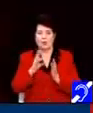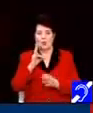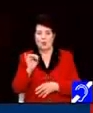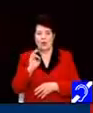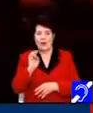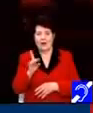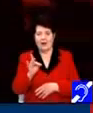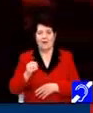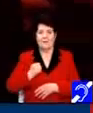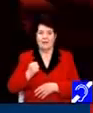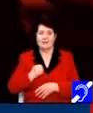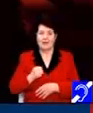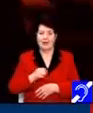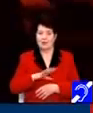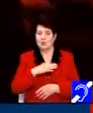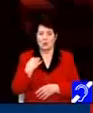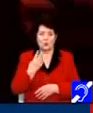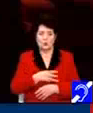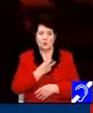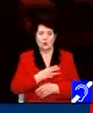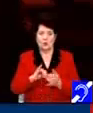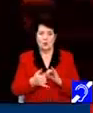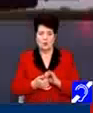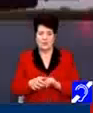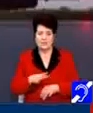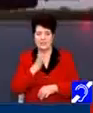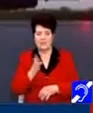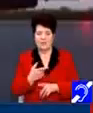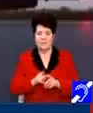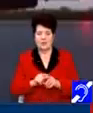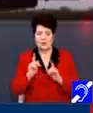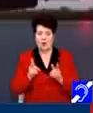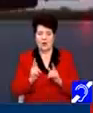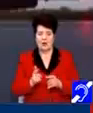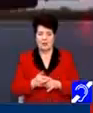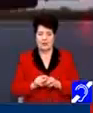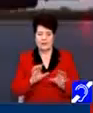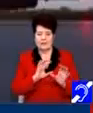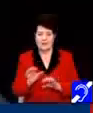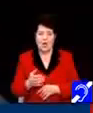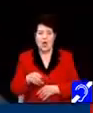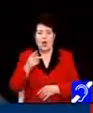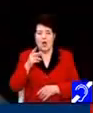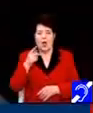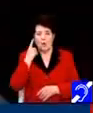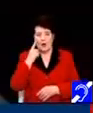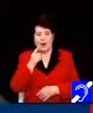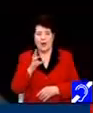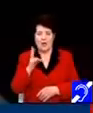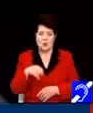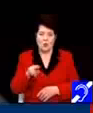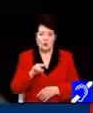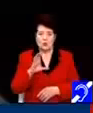militar și nu dorește ca denuclearizarea să fie o condiție preliminară pentru acordarea de garanții de securitate. Coreea de Nord și Coreea de Sud